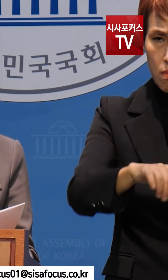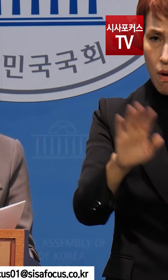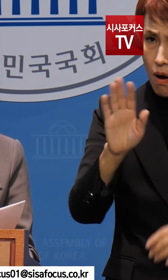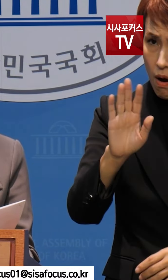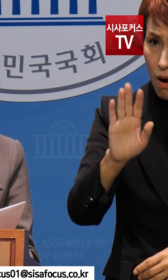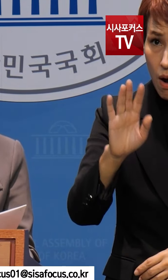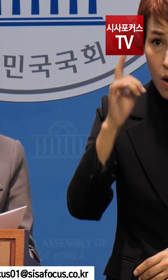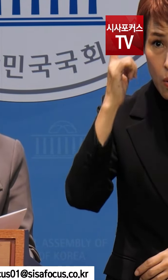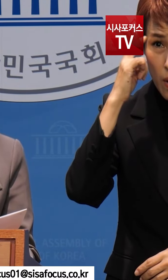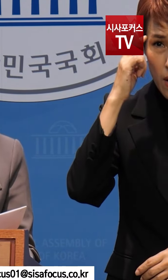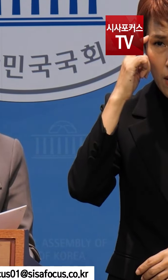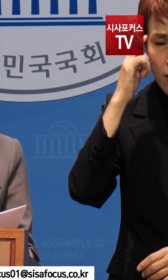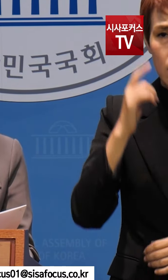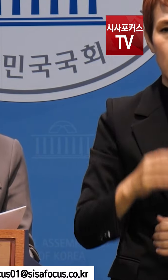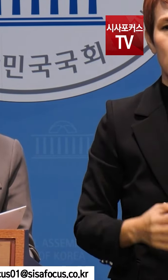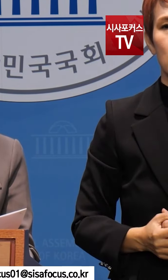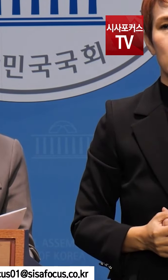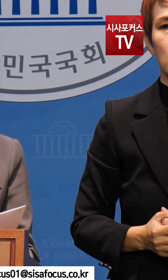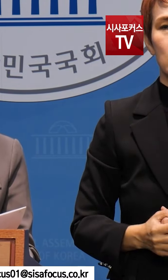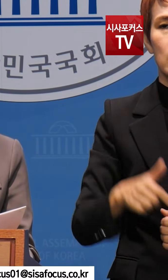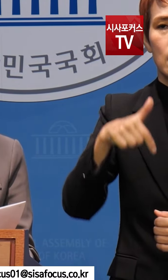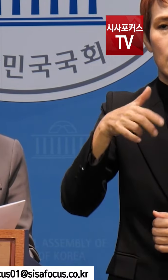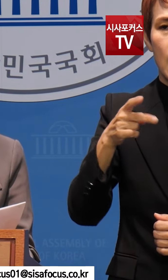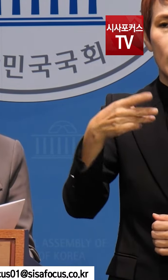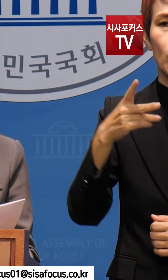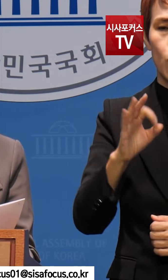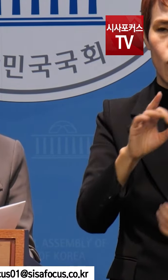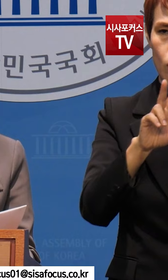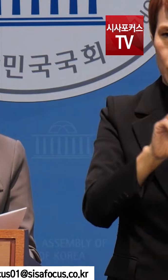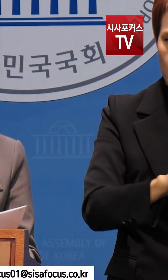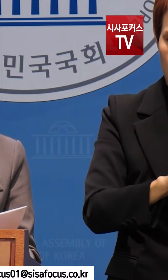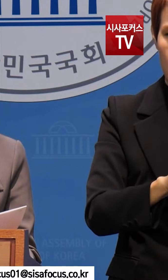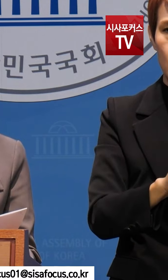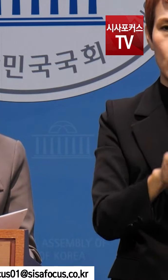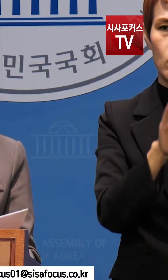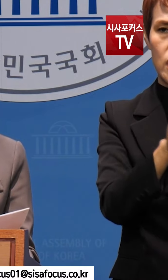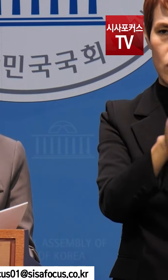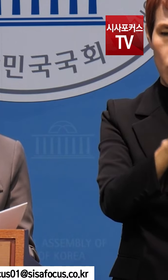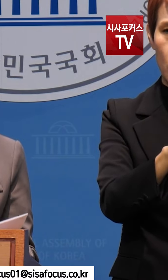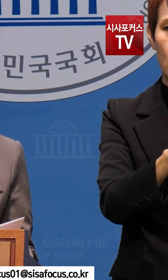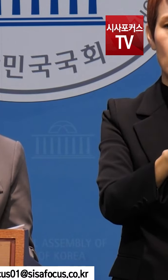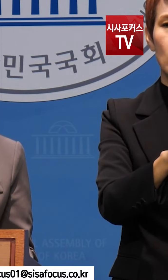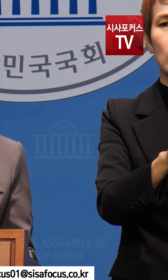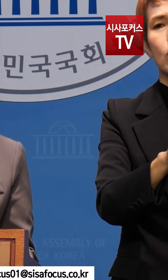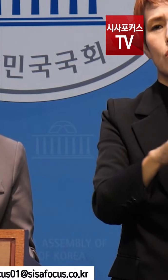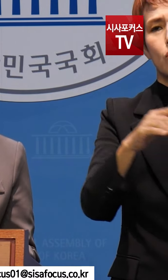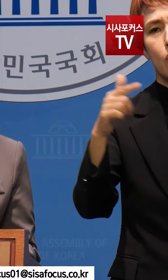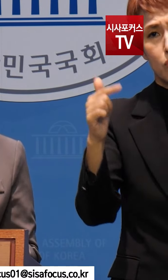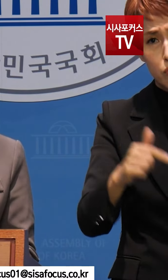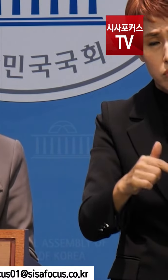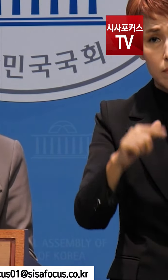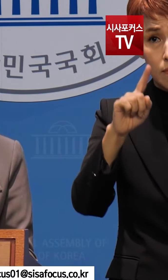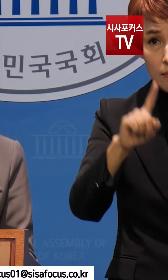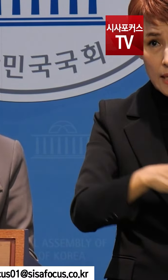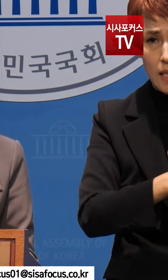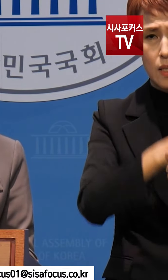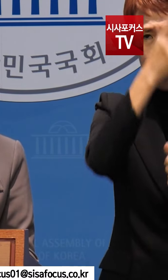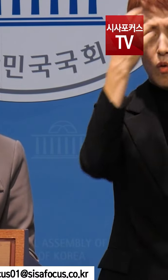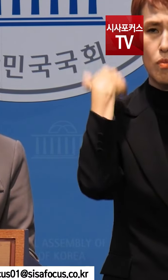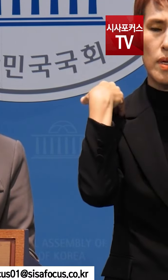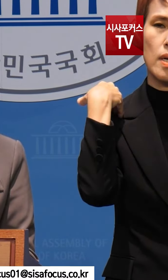것은 입지 규제 계통 문제 지원 제도의 축소와 같은 그러한 정부의 역할 부제가